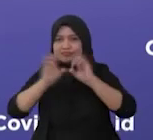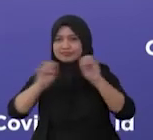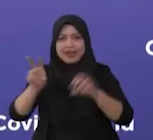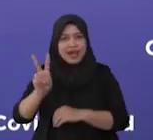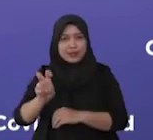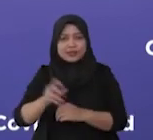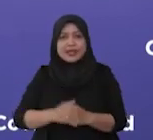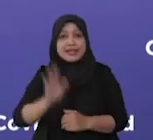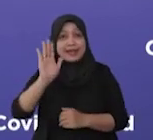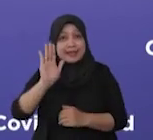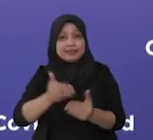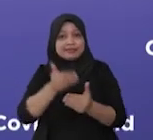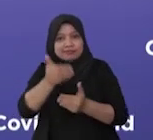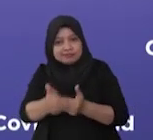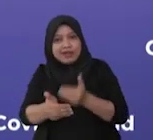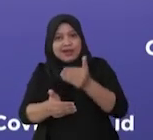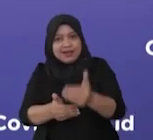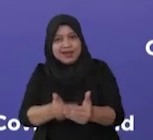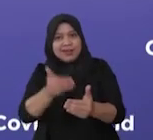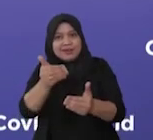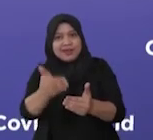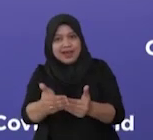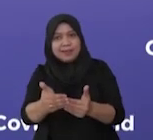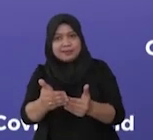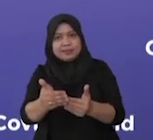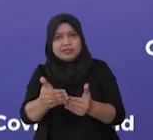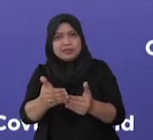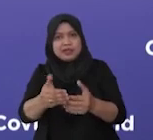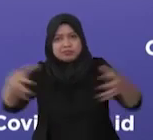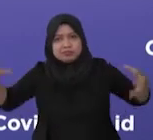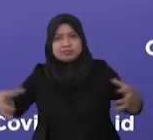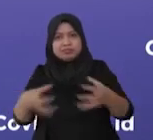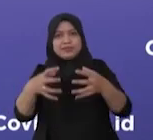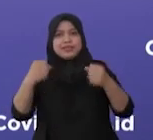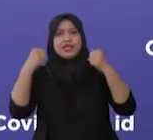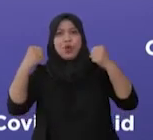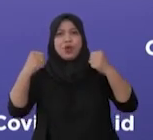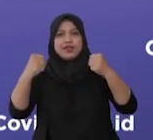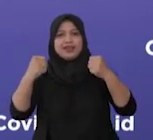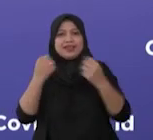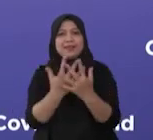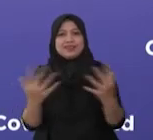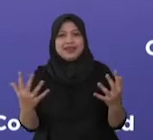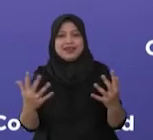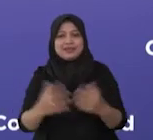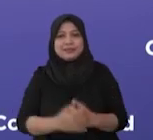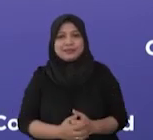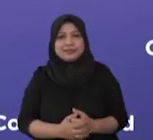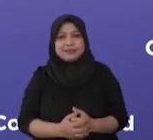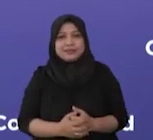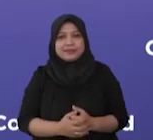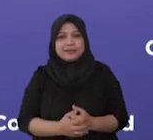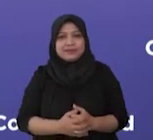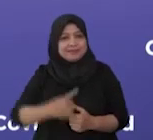nantinya secara bertahap akan menjadi sebuah kekuatan yang besar dilingkungan masyarakat kita saudara-saudara Kami